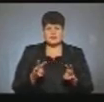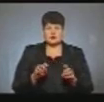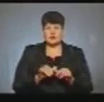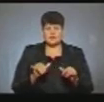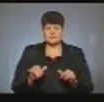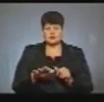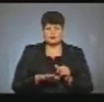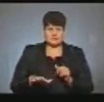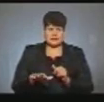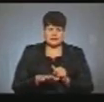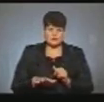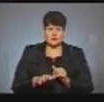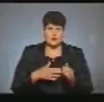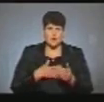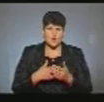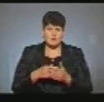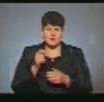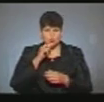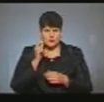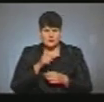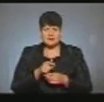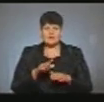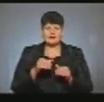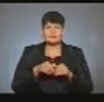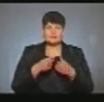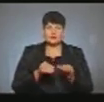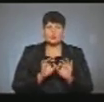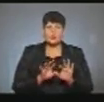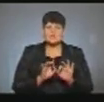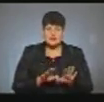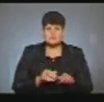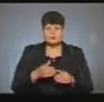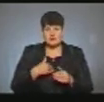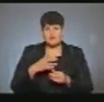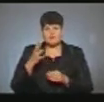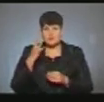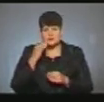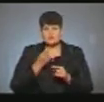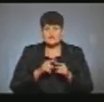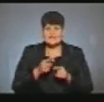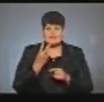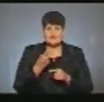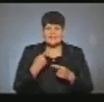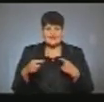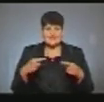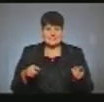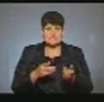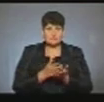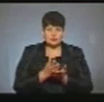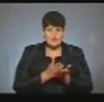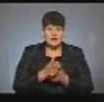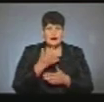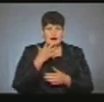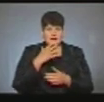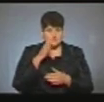розвитку території і громад України, хай дадуть роз'яснення, бо я рахую, що це дві різні послуги, так? Гаряче